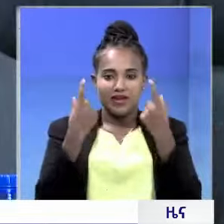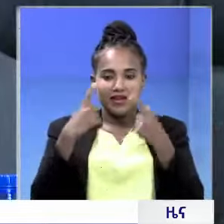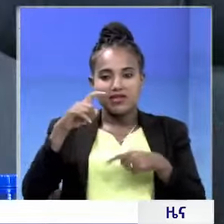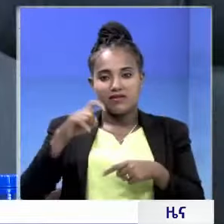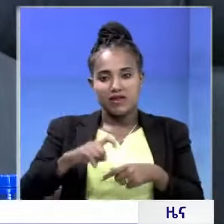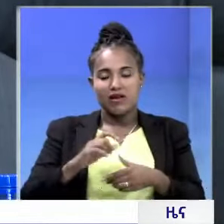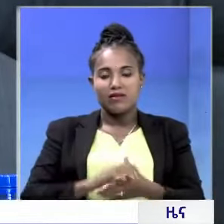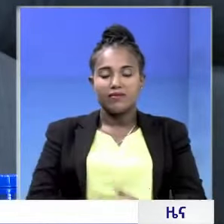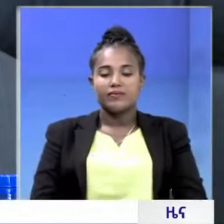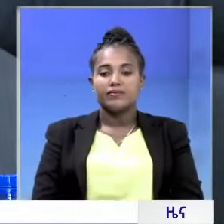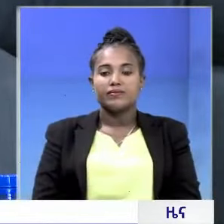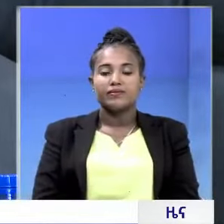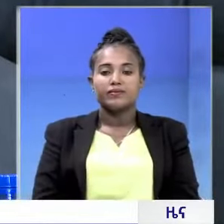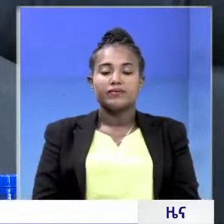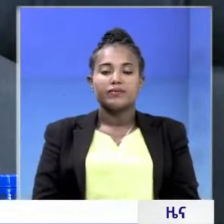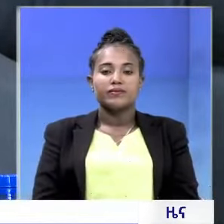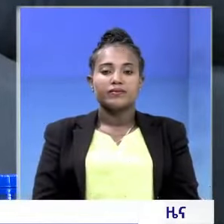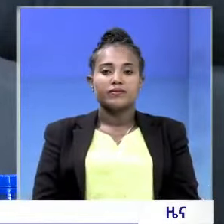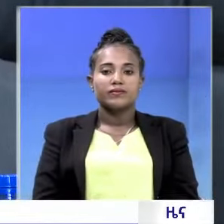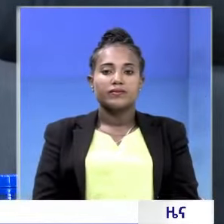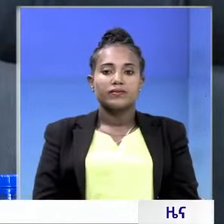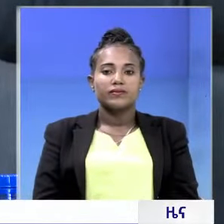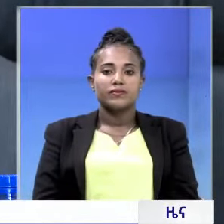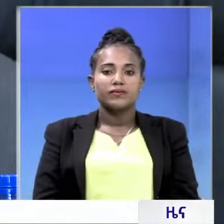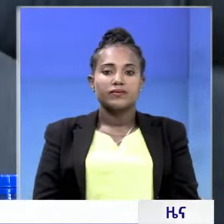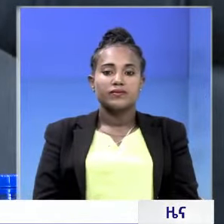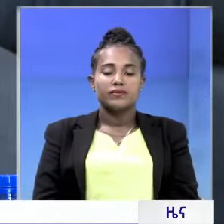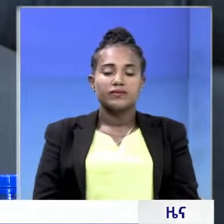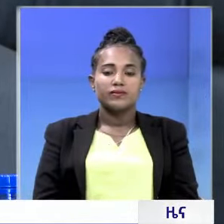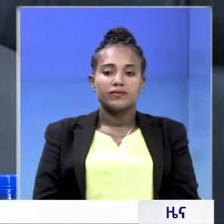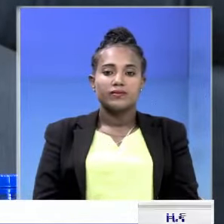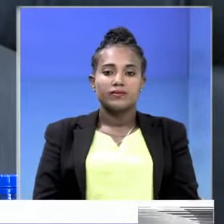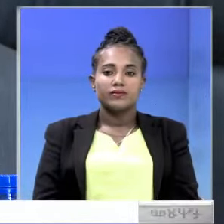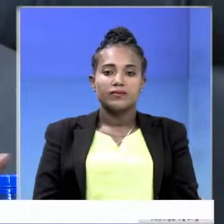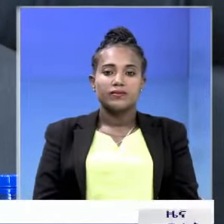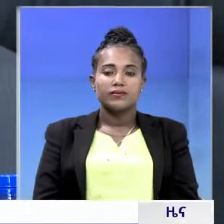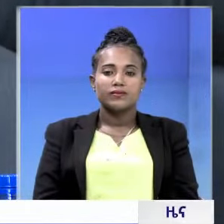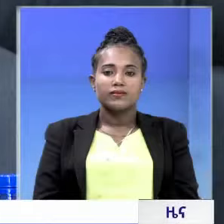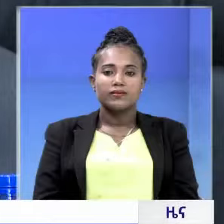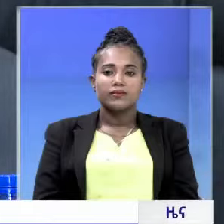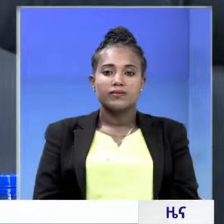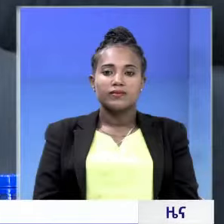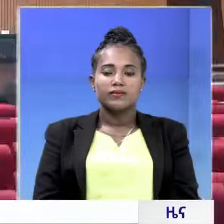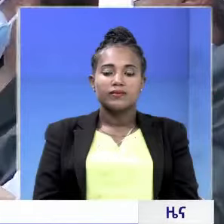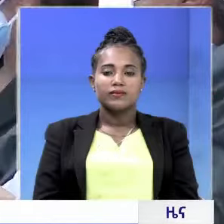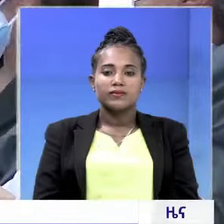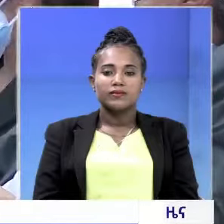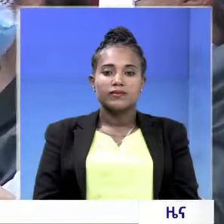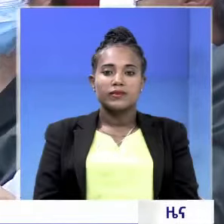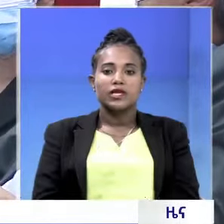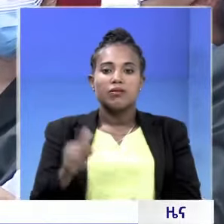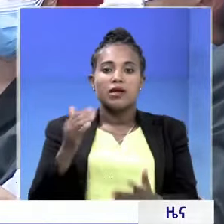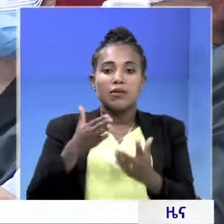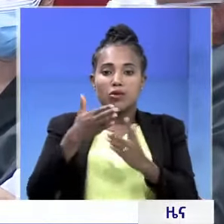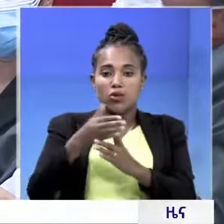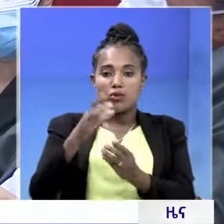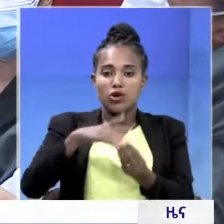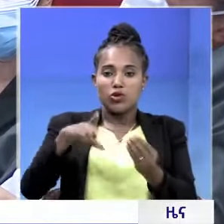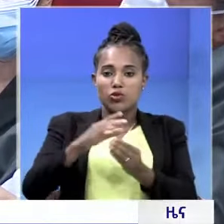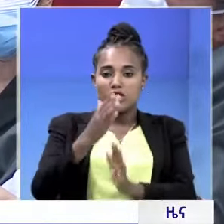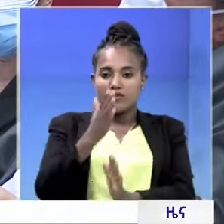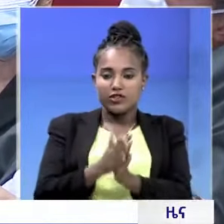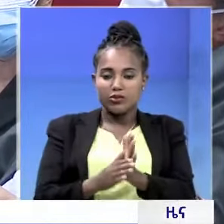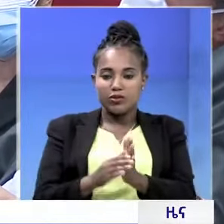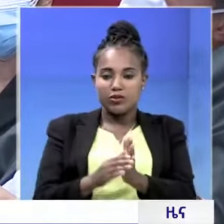ይገባል። That is for our common interest and for our common purpose. We have to appreciate and recognize that. በሌላ በኩል በክልሉ